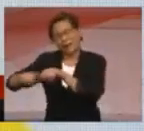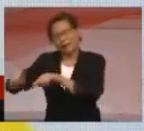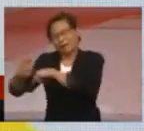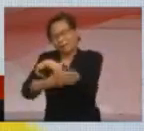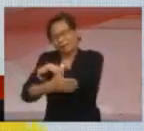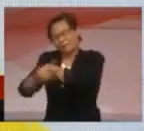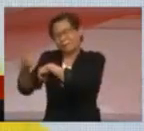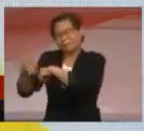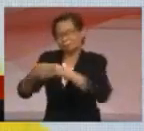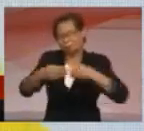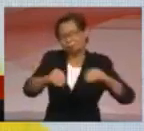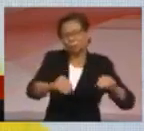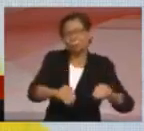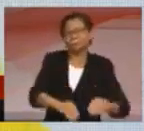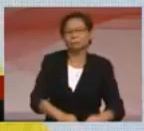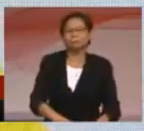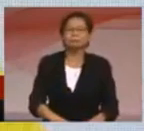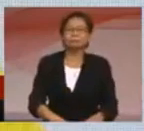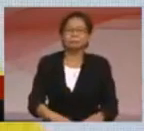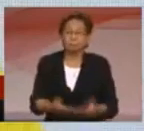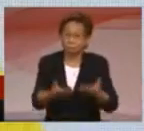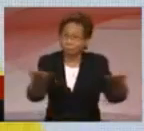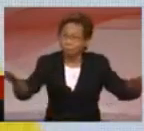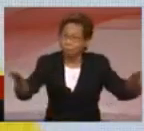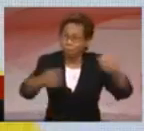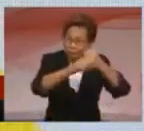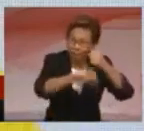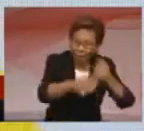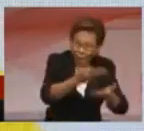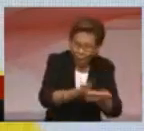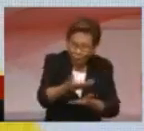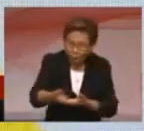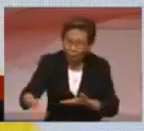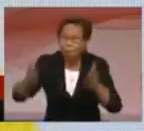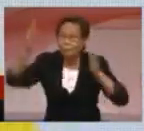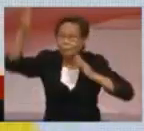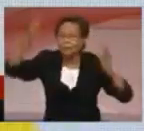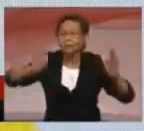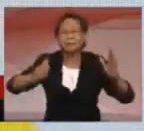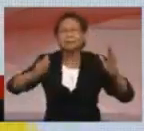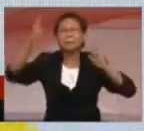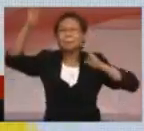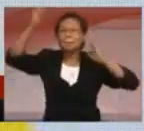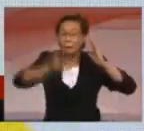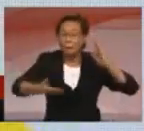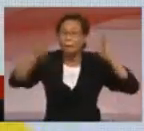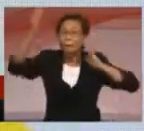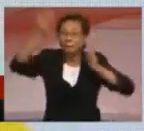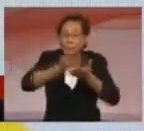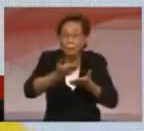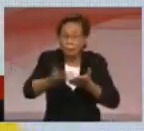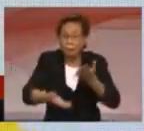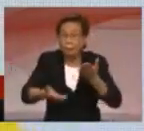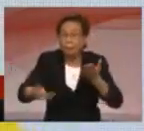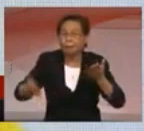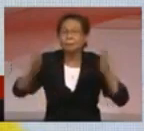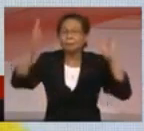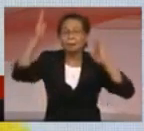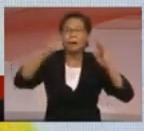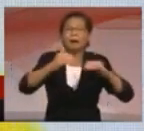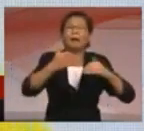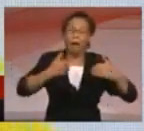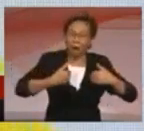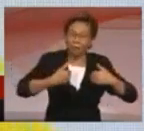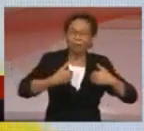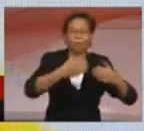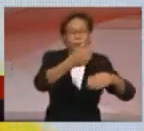Saudara-saudara sekalian, kempen beli barangan Malaysia sewajarnya tidak hanya terhad kepada sektor pembuatan